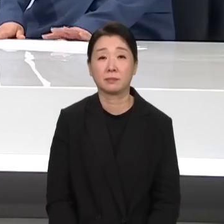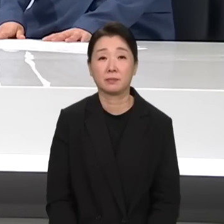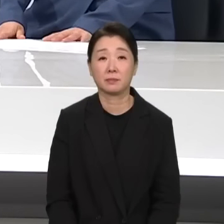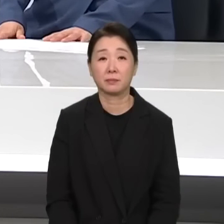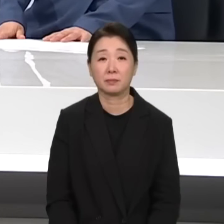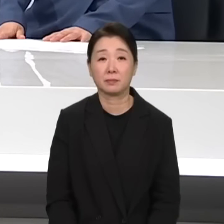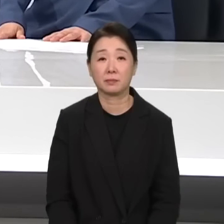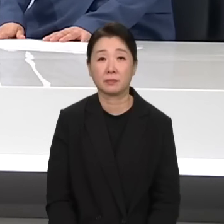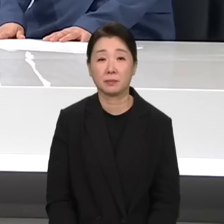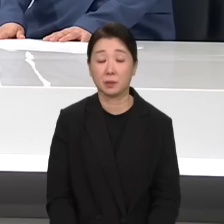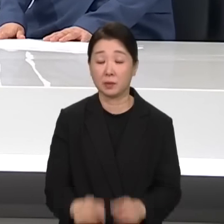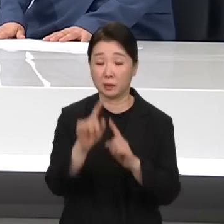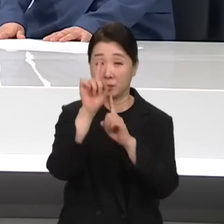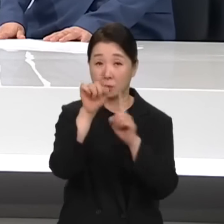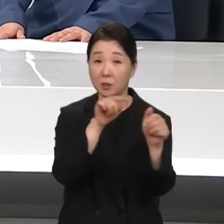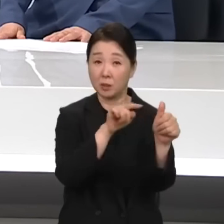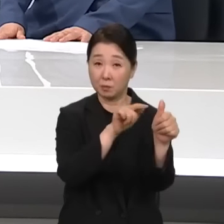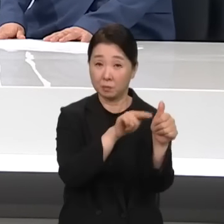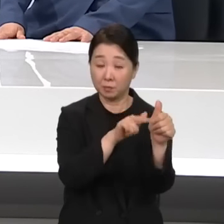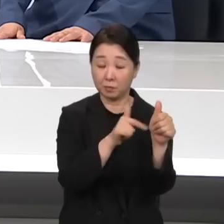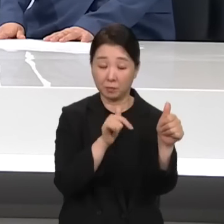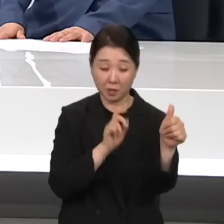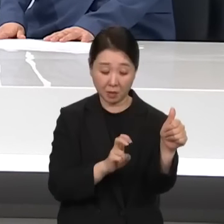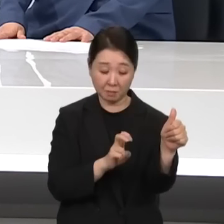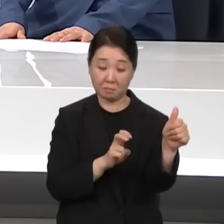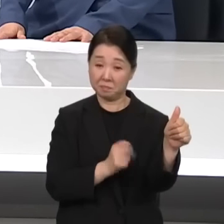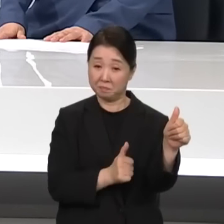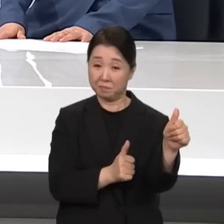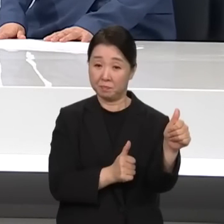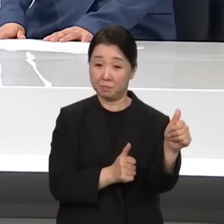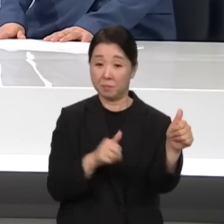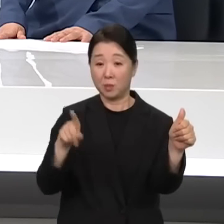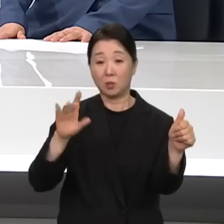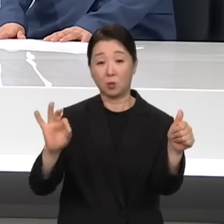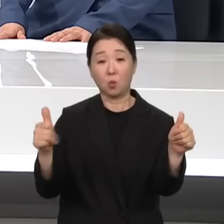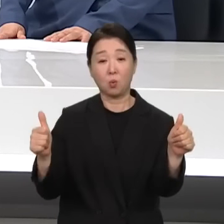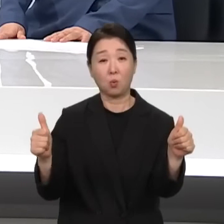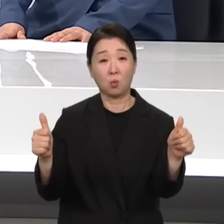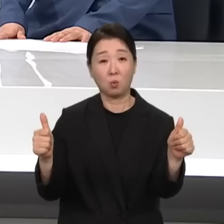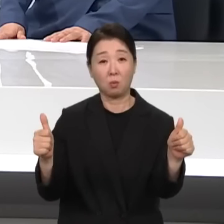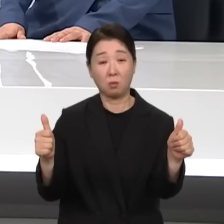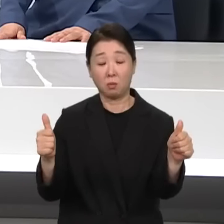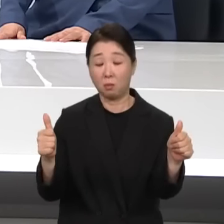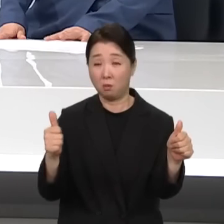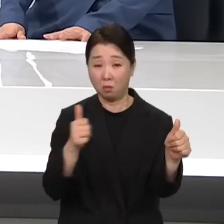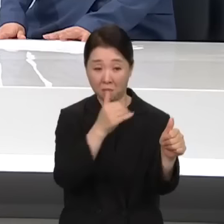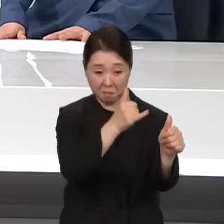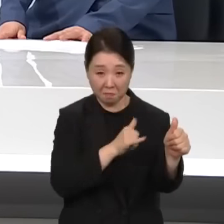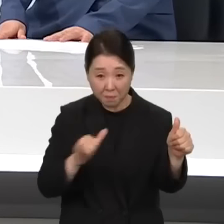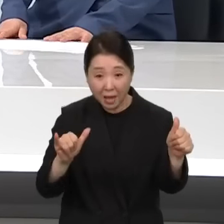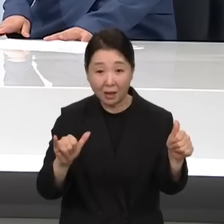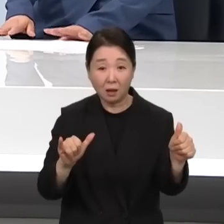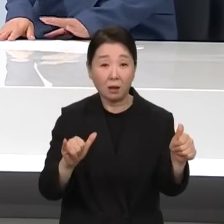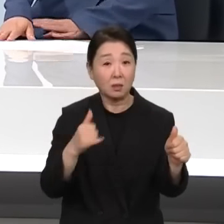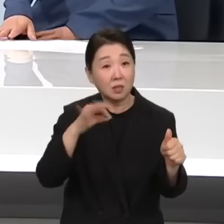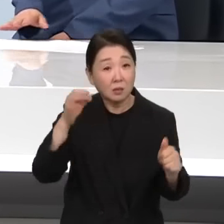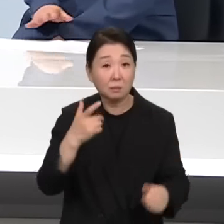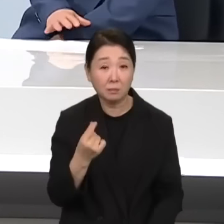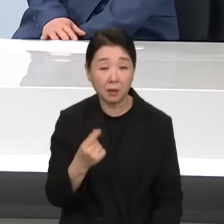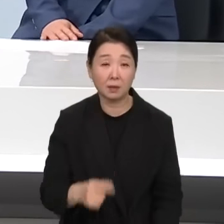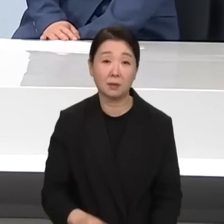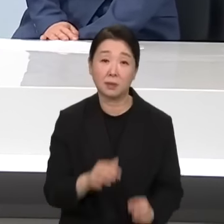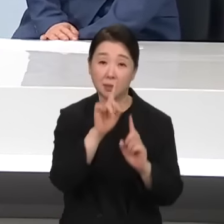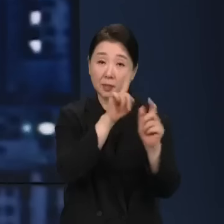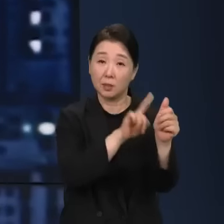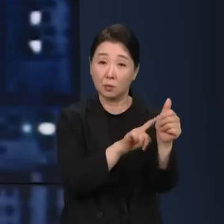네, 그 지금 이종호 씨도 그렇고 임성근 전 사단장도 그렇고 이 송모 씨와 연락을 한 사실은 인정하고 있는 거죠? 네, 그렇습니다.